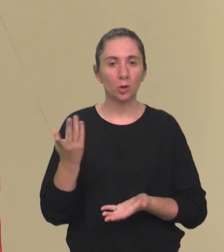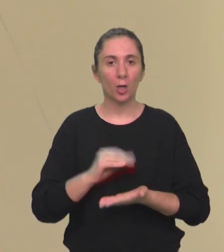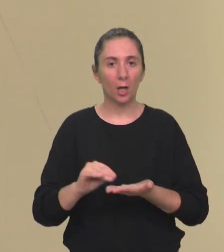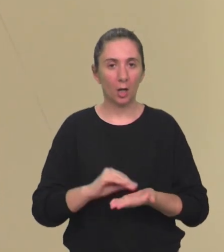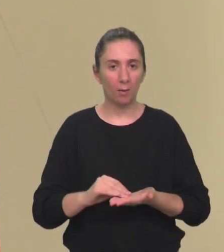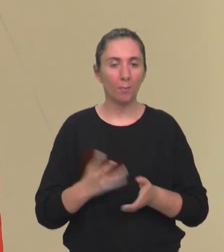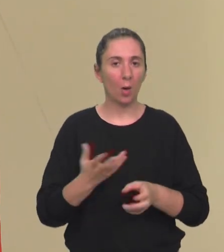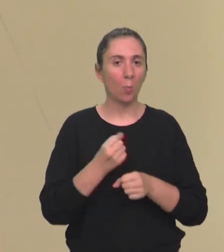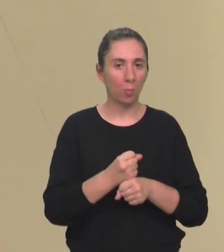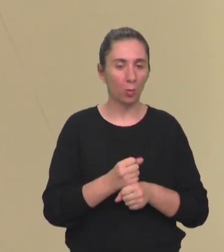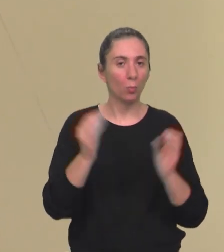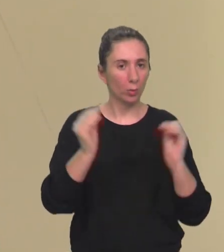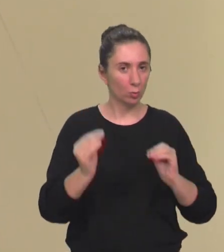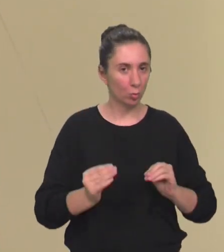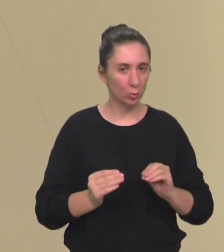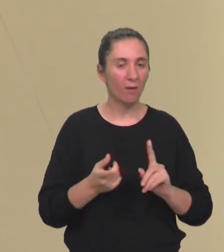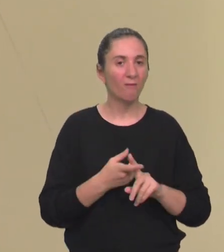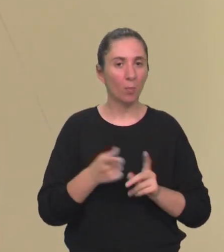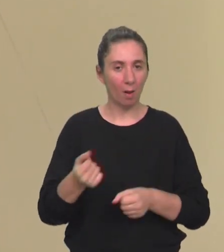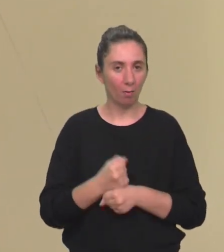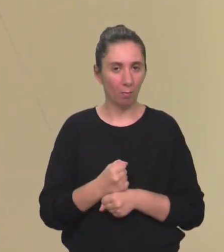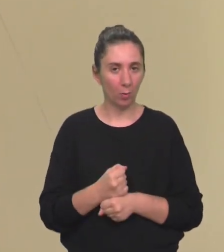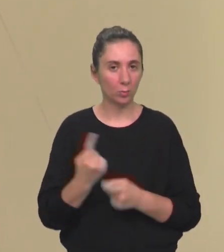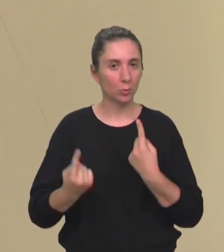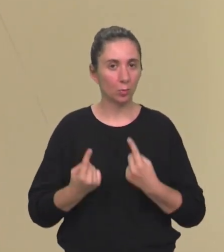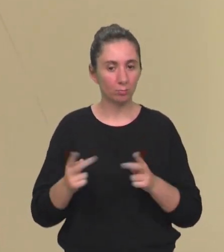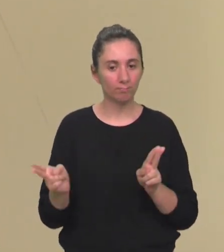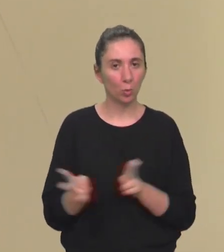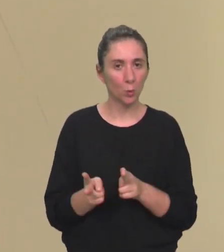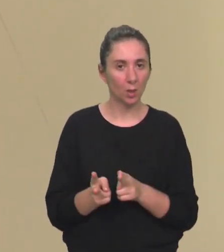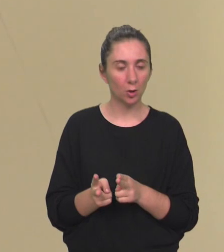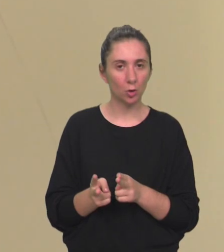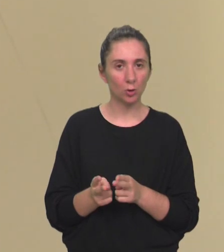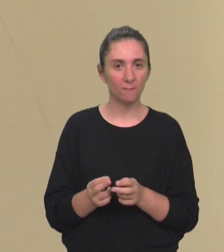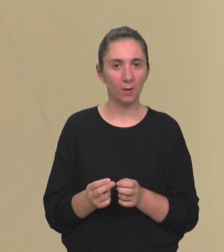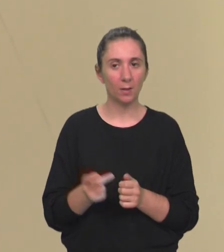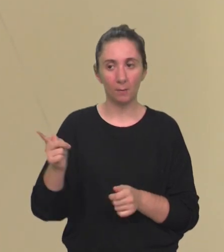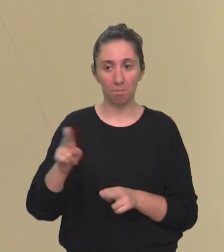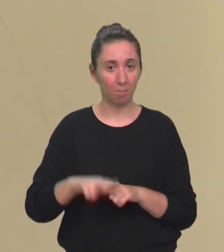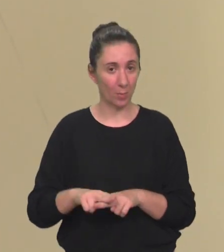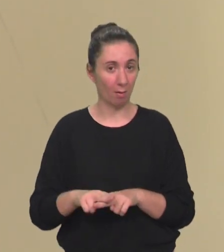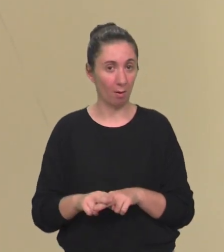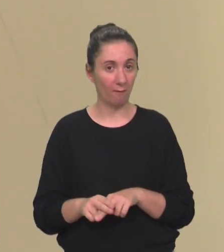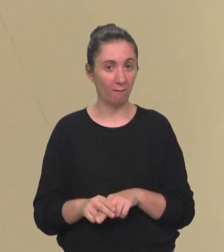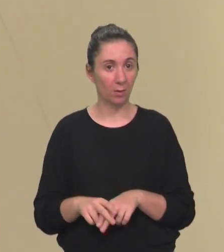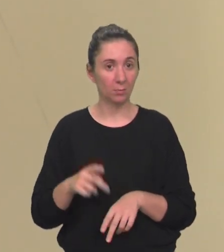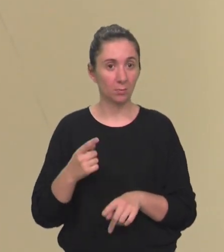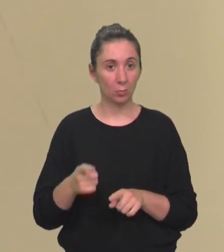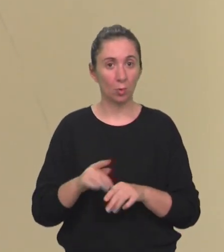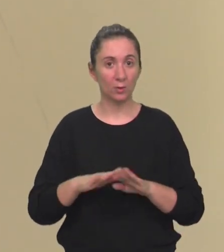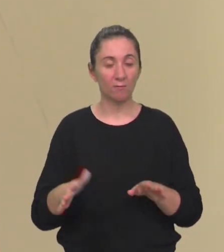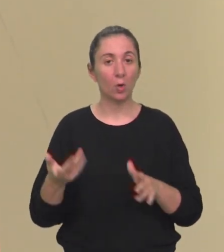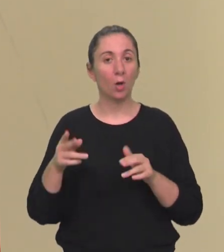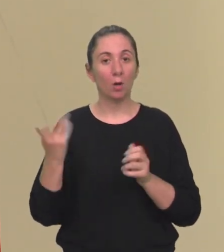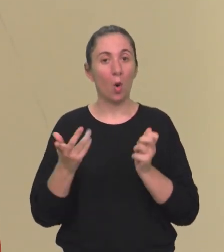konteksta formalne podrške, znači sustava formalne podrške, da se događa uskraćivanje samih prava i to da narušava